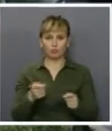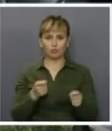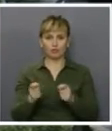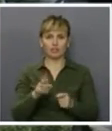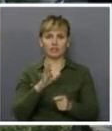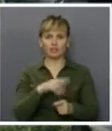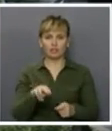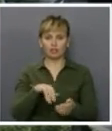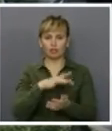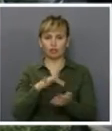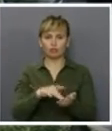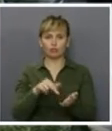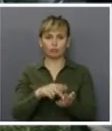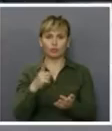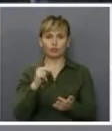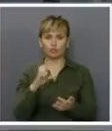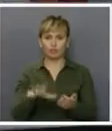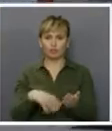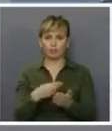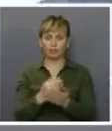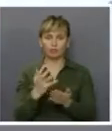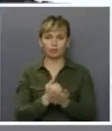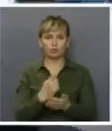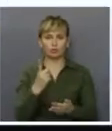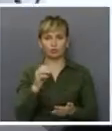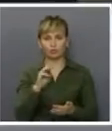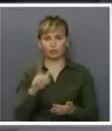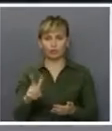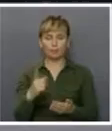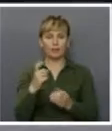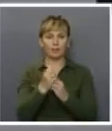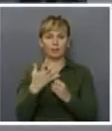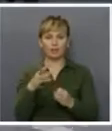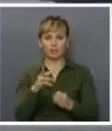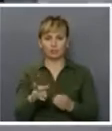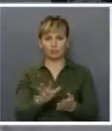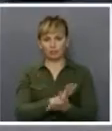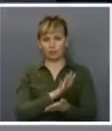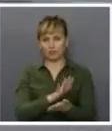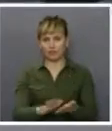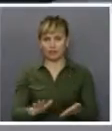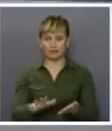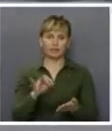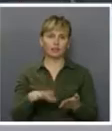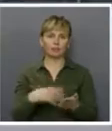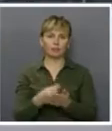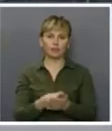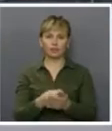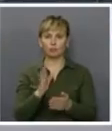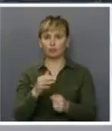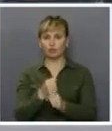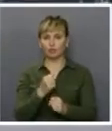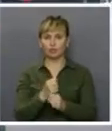ДВД города. Стоимость часа платной парковки составляет 100 тенге. Первые 15 минут парковки бесплатно. Плата производится